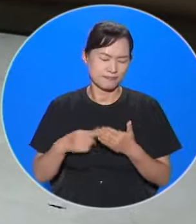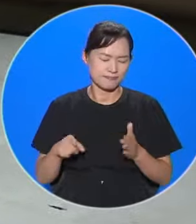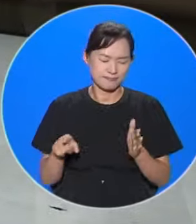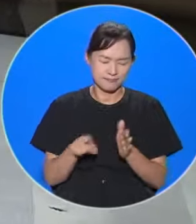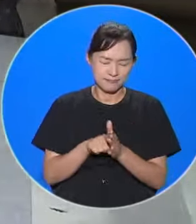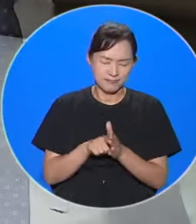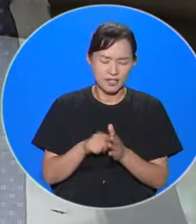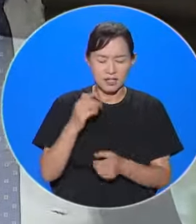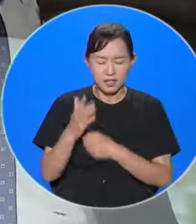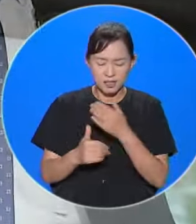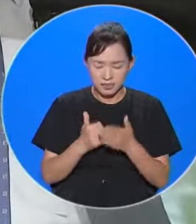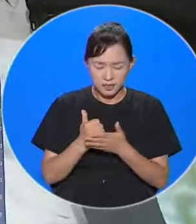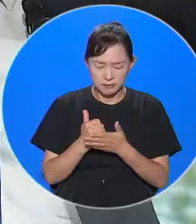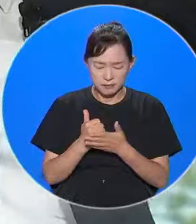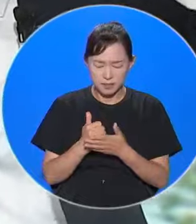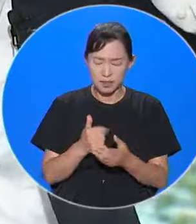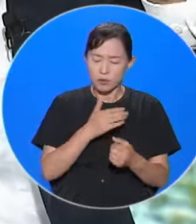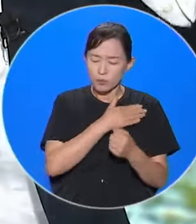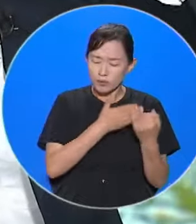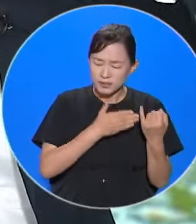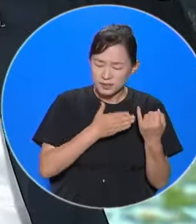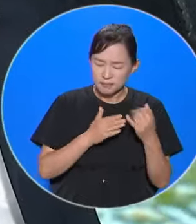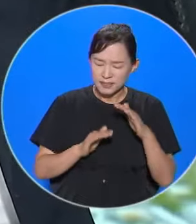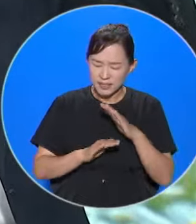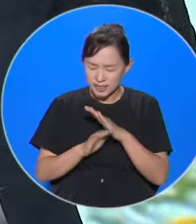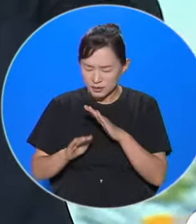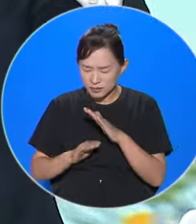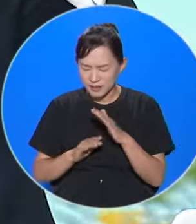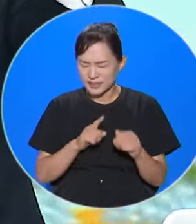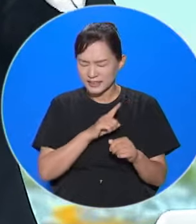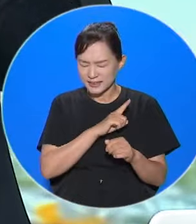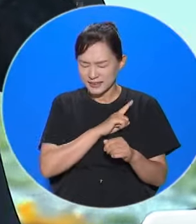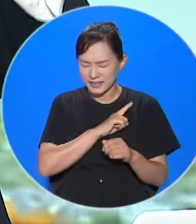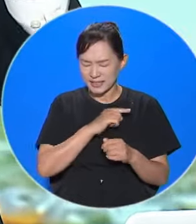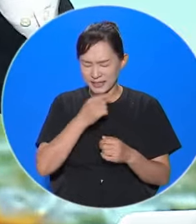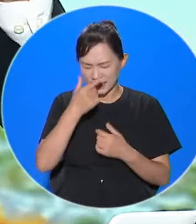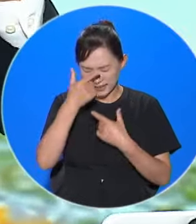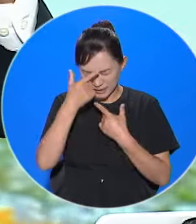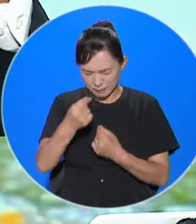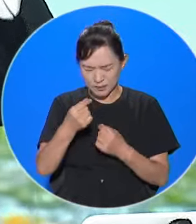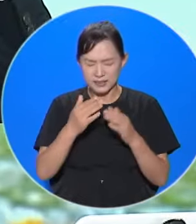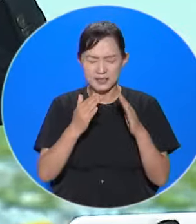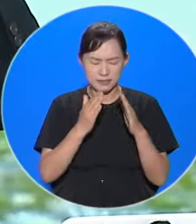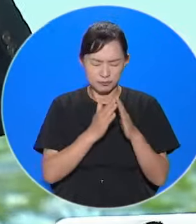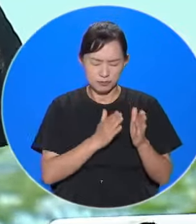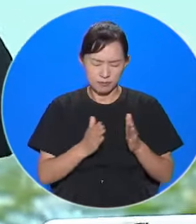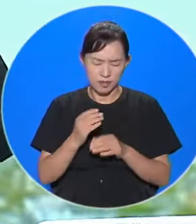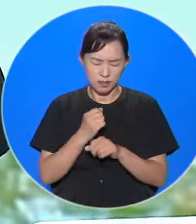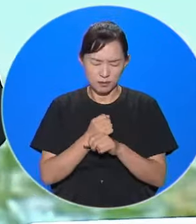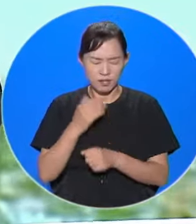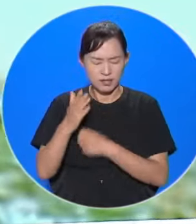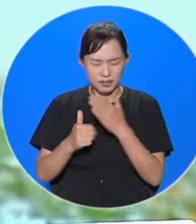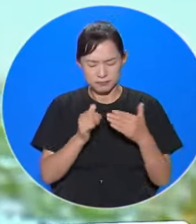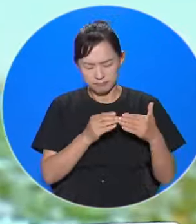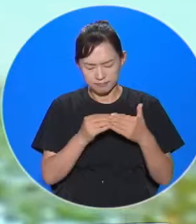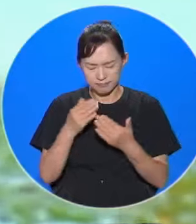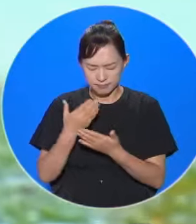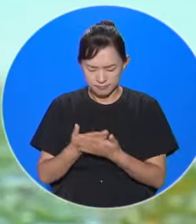믿사오니, 하나님 아버지, 우리 권사님 가정에 가장 적합한 처소를 마련할 수 있도록 하나님이여